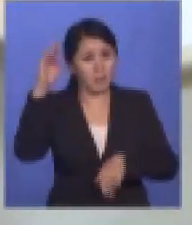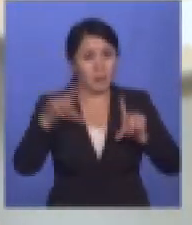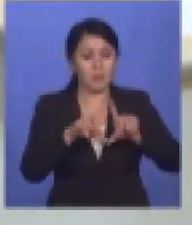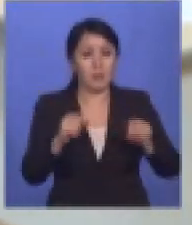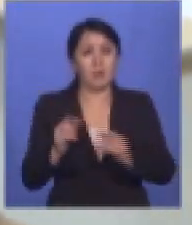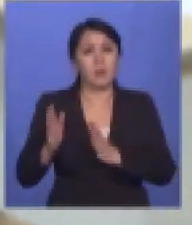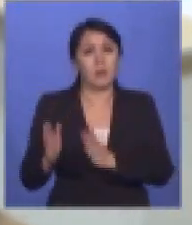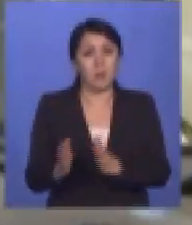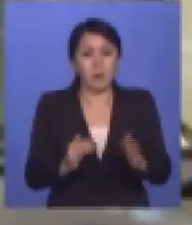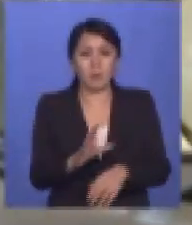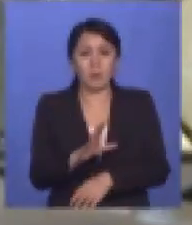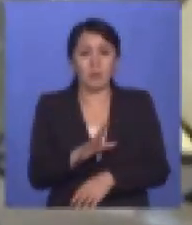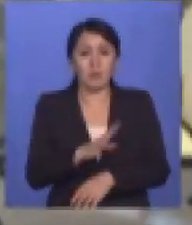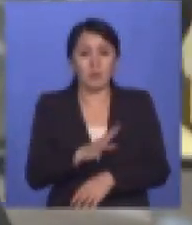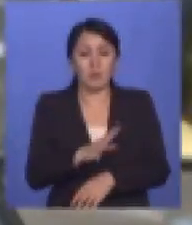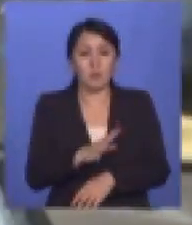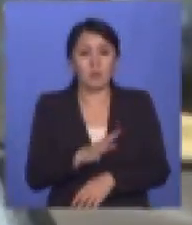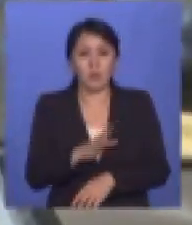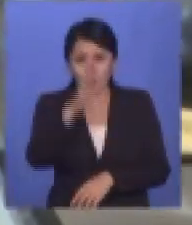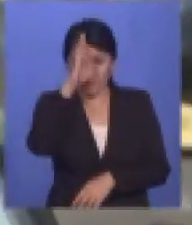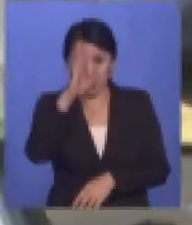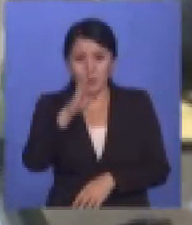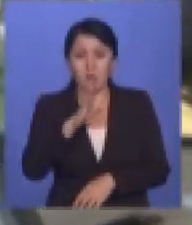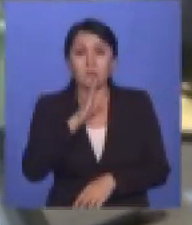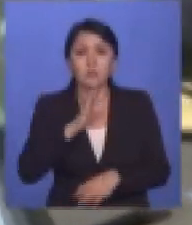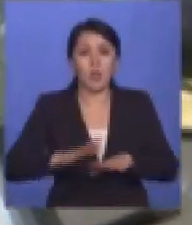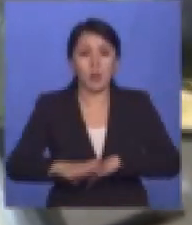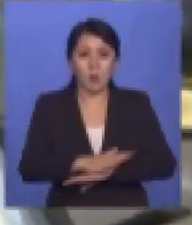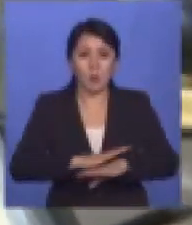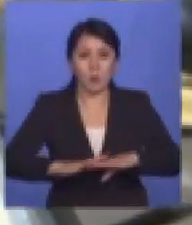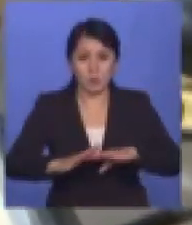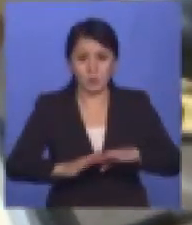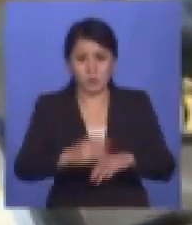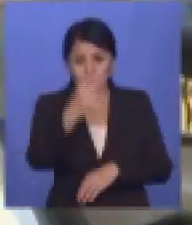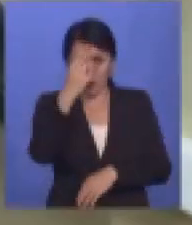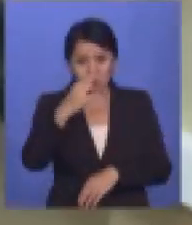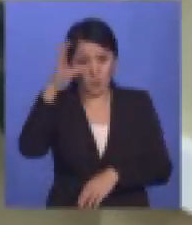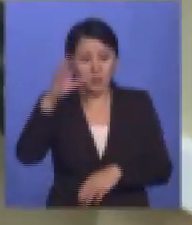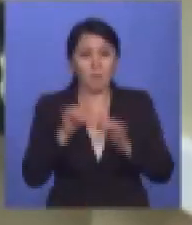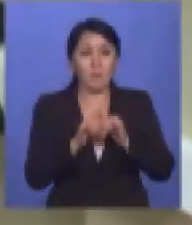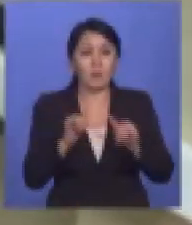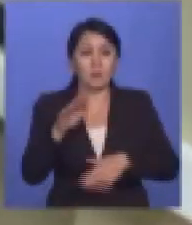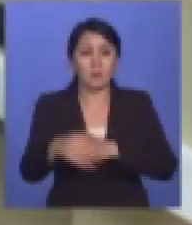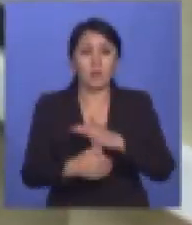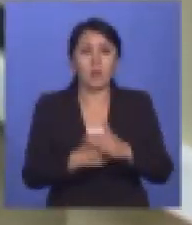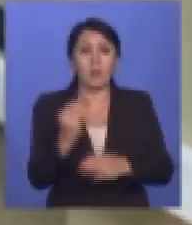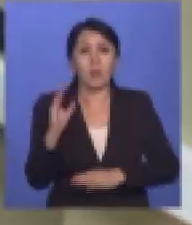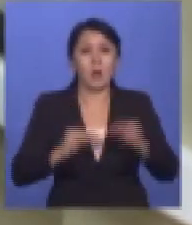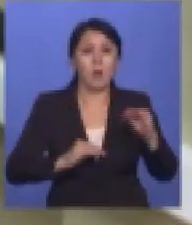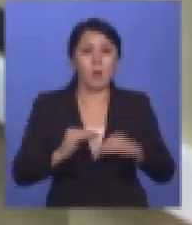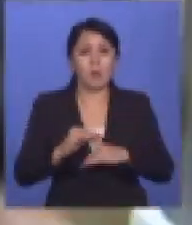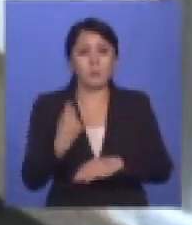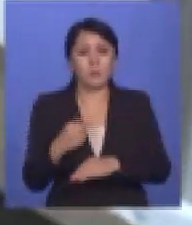арналған мектеп интернатына барды. Биыл мұнда ұл-қыздардың қоғамда бейімделуіне, ой-өрістің дамуына әсер ететін жаңадан арнайы